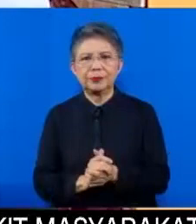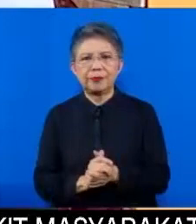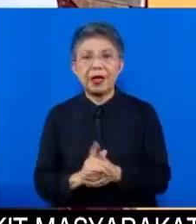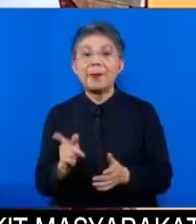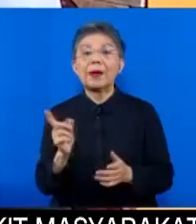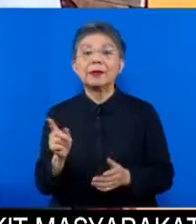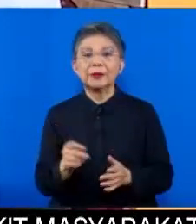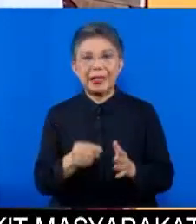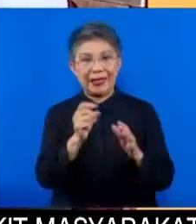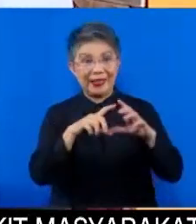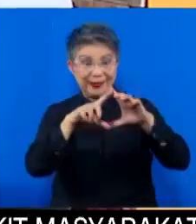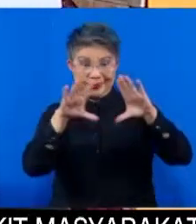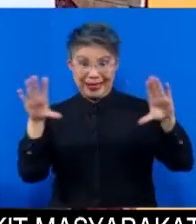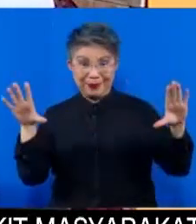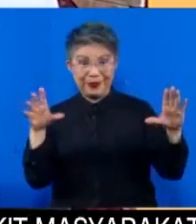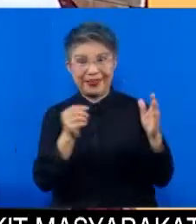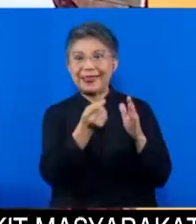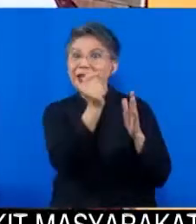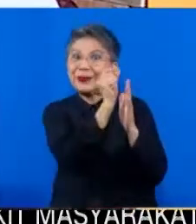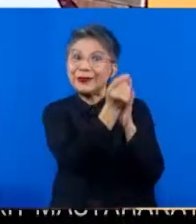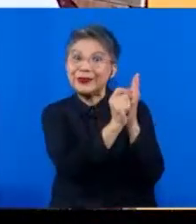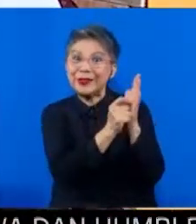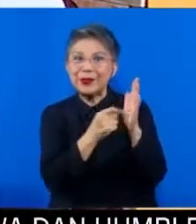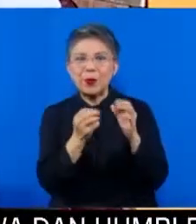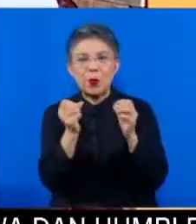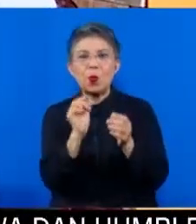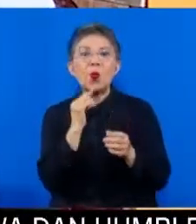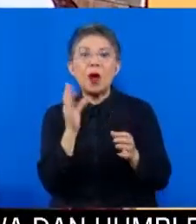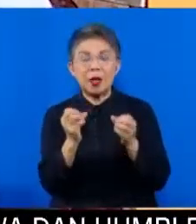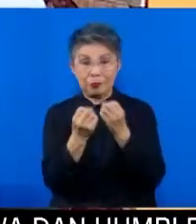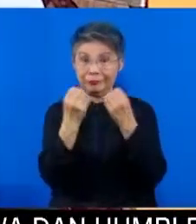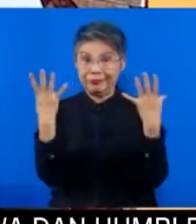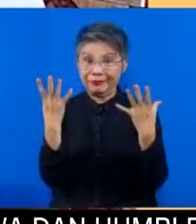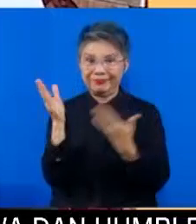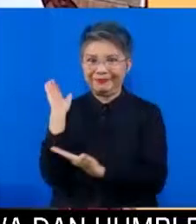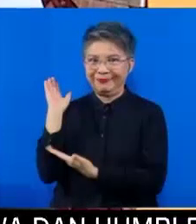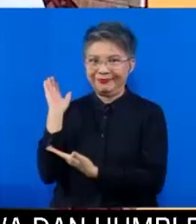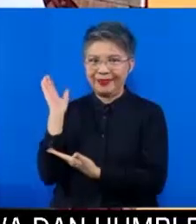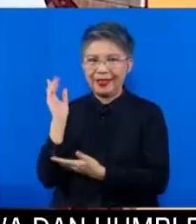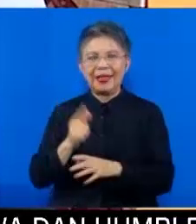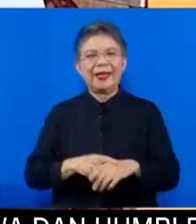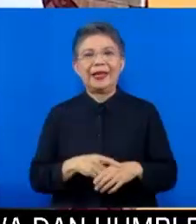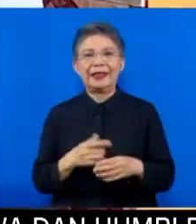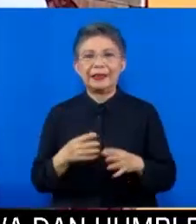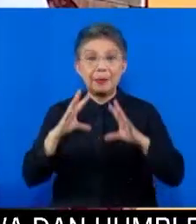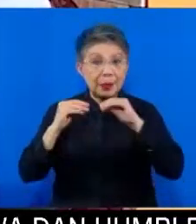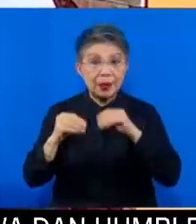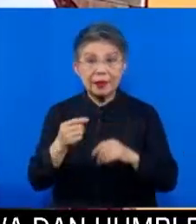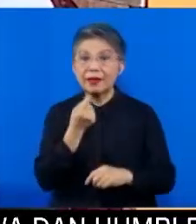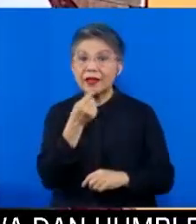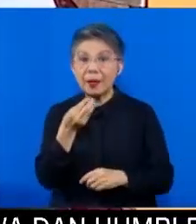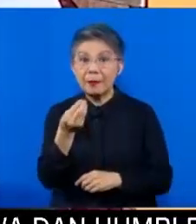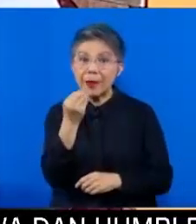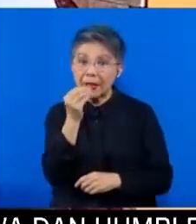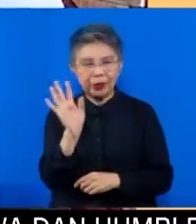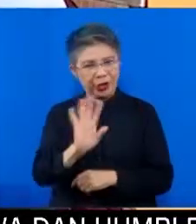khasnya adalah menggunakan spanduk dengan warna yang cerah seperti yang ada di belakang saya. Tapi kali ini saya tidak akan membahas soal kuliner pecel